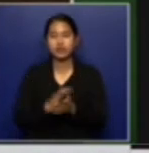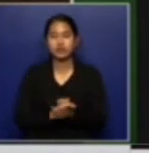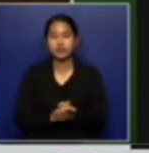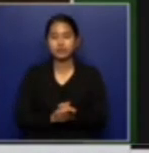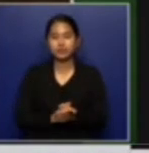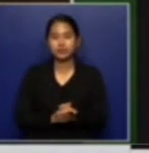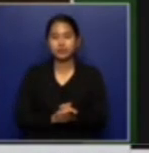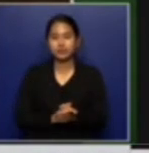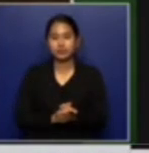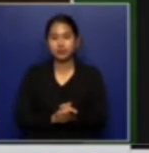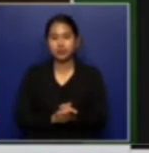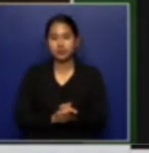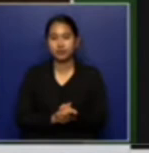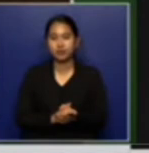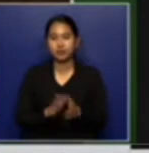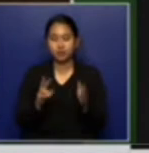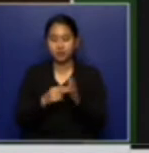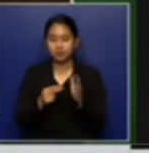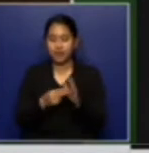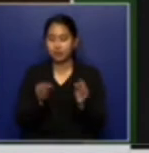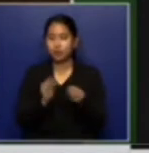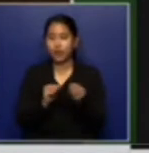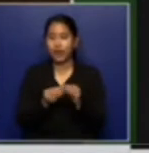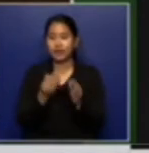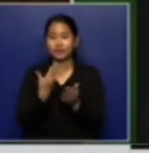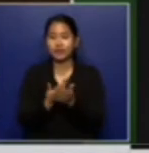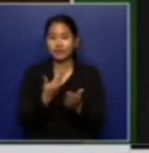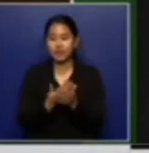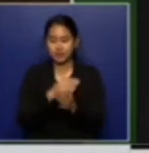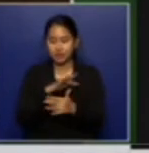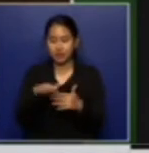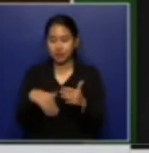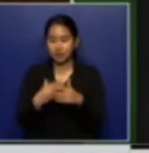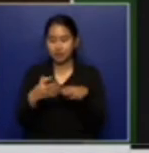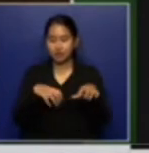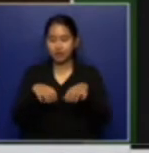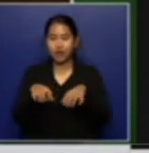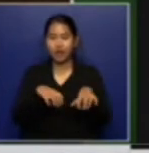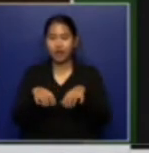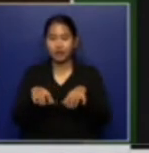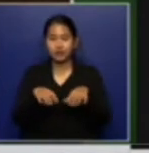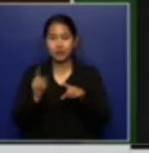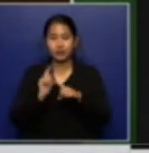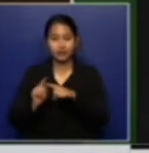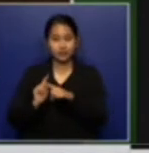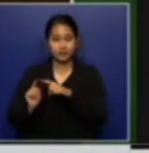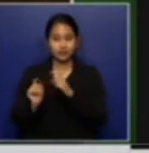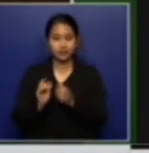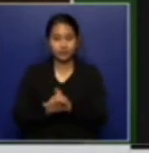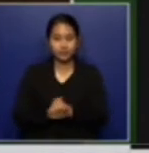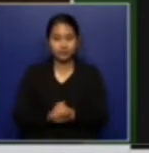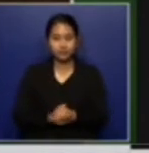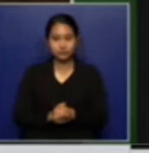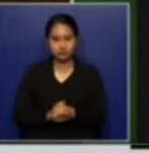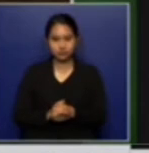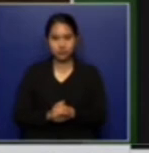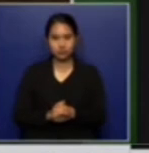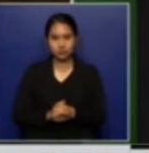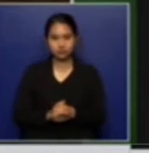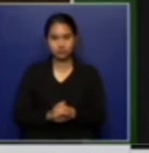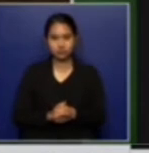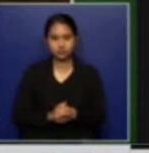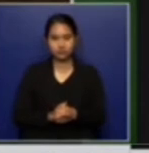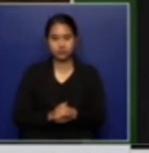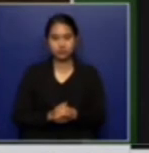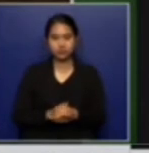เพราะนั้นตัวเลขพวกเนี้ยกับการจัดการบริหารการจัดการตัวเนี้ยมันไม่ส่งผลในการแ